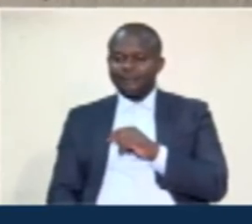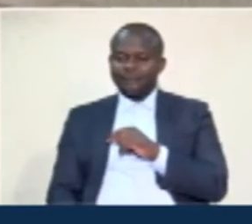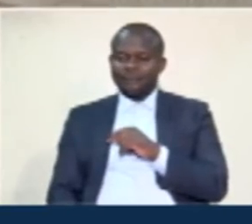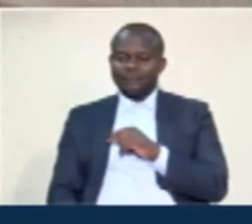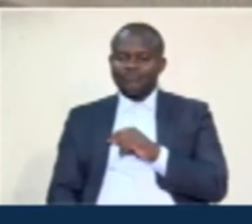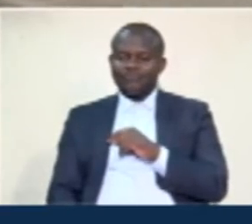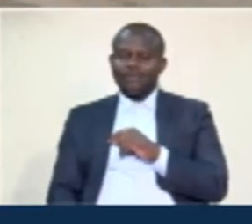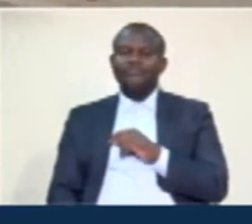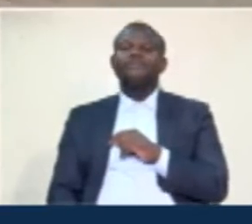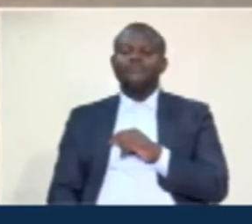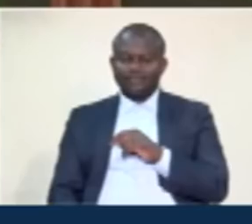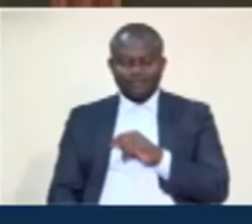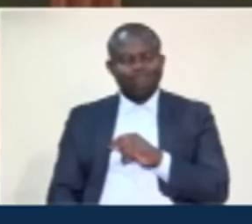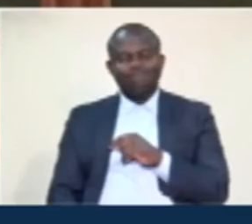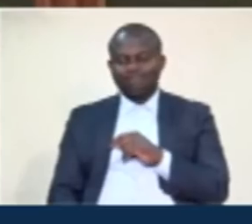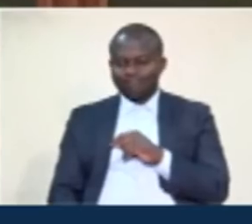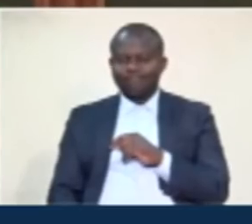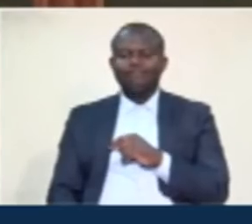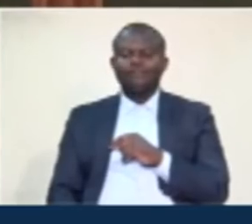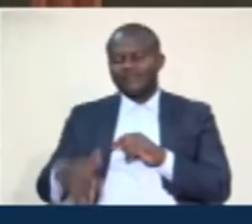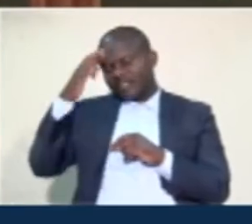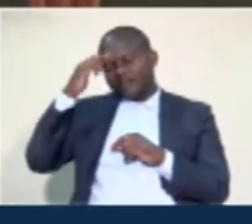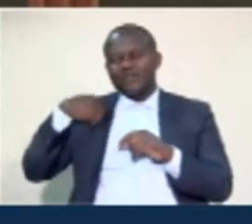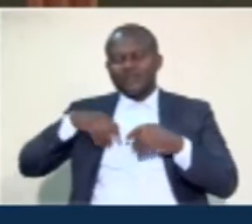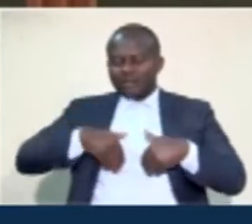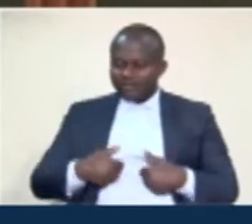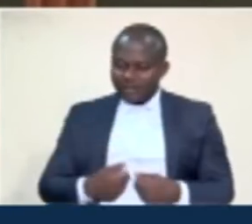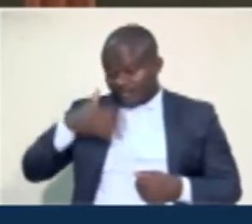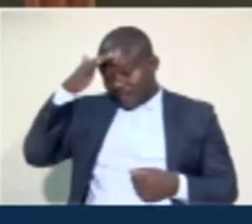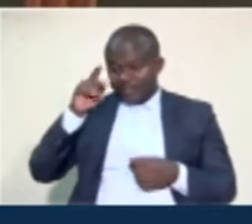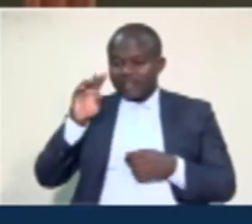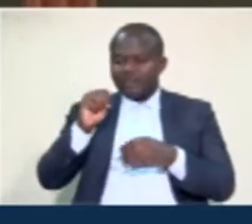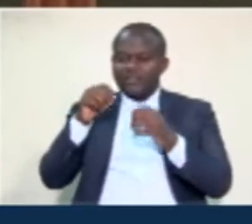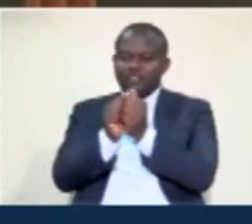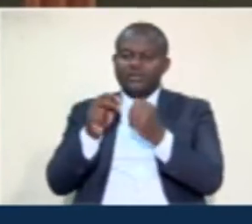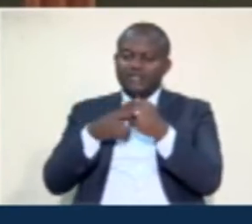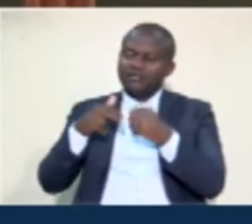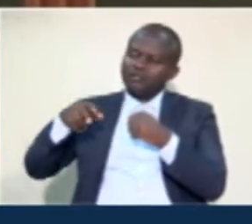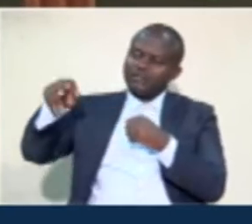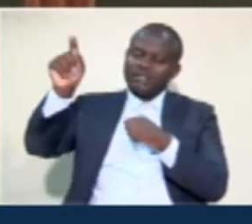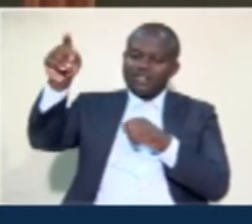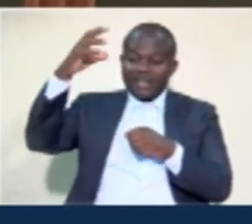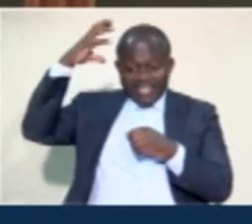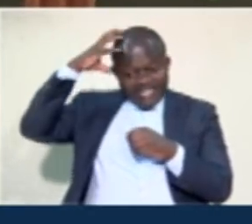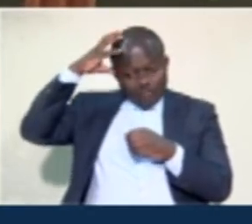Yeye twaravunitse nagendaga kilometero 17 kuva iwacu ngigitwe